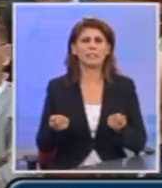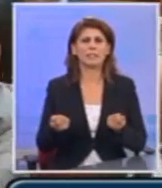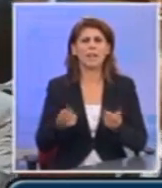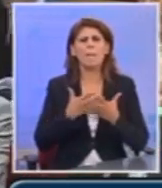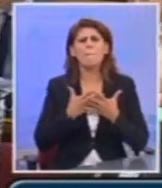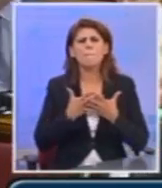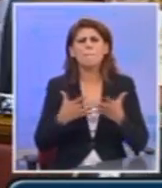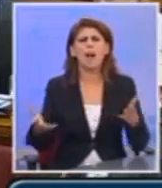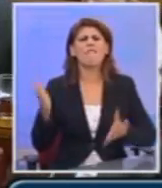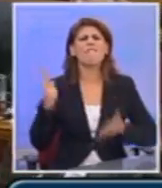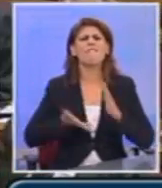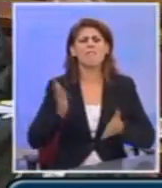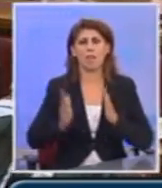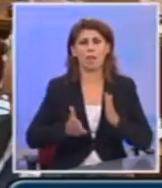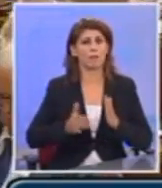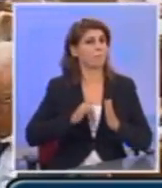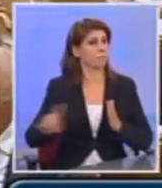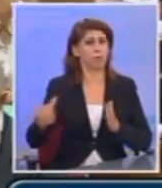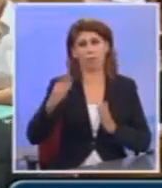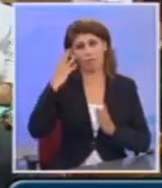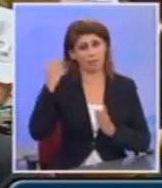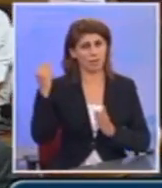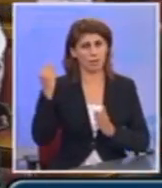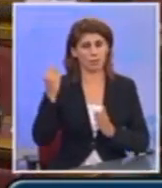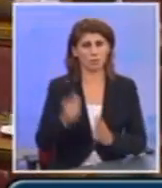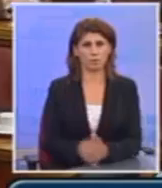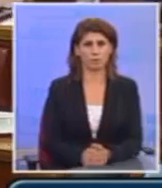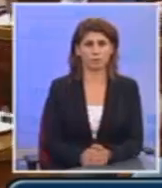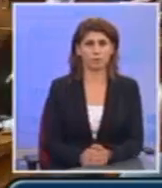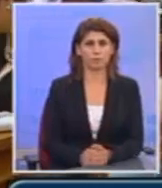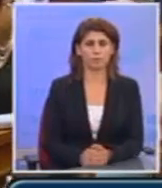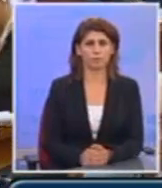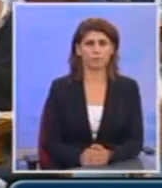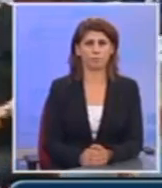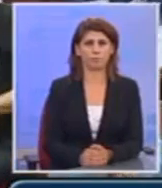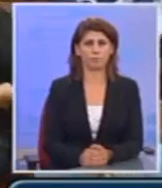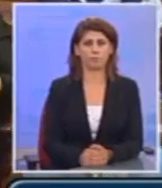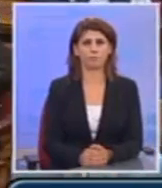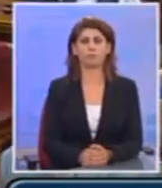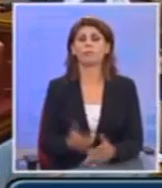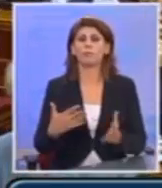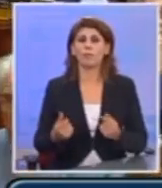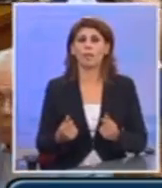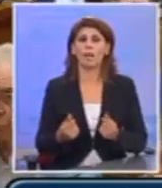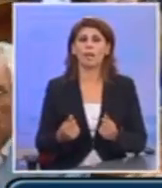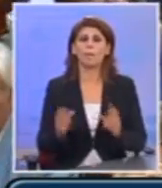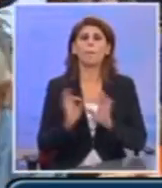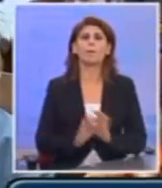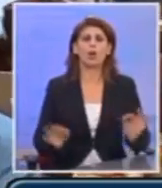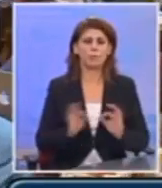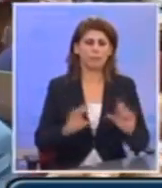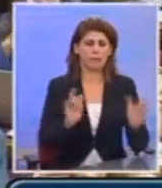τεράστιας βίας την οποία ποτέ δεν θα ξεχάσουμε ε οργάνωσαν μαζικά προληπτικές συλλήψεις